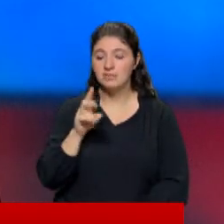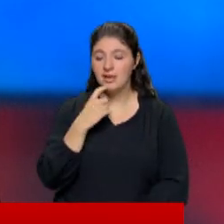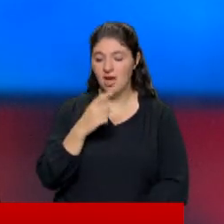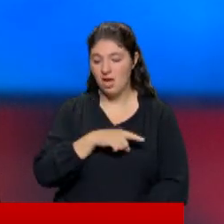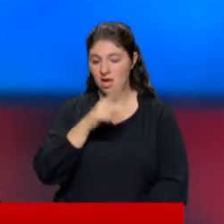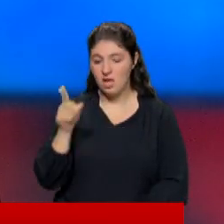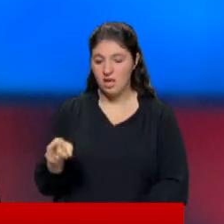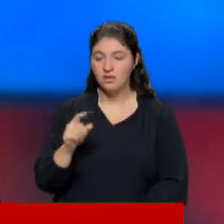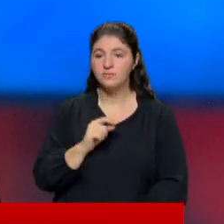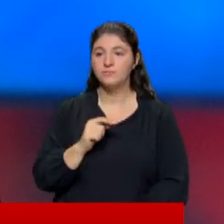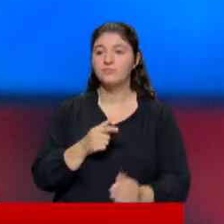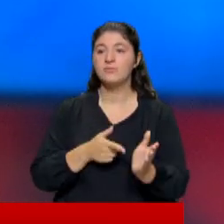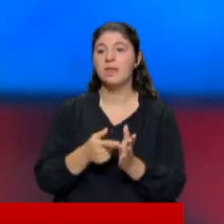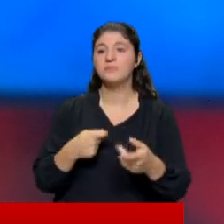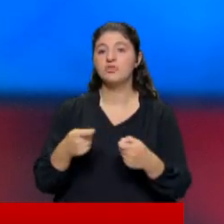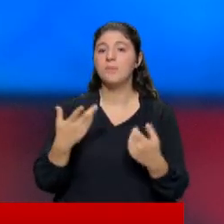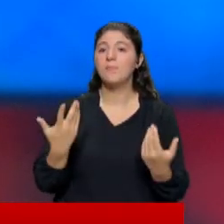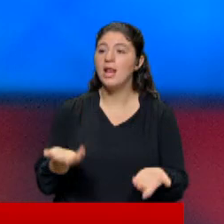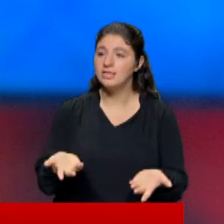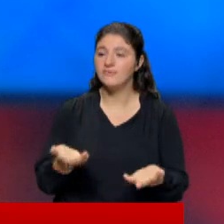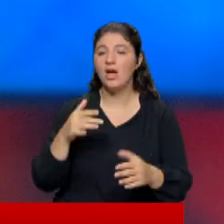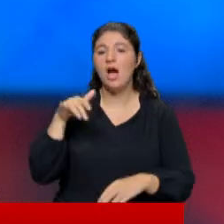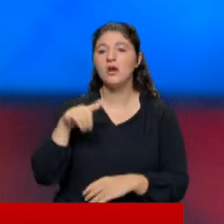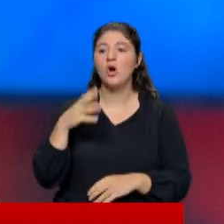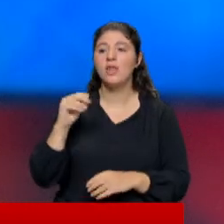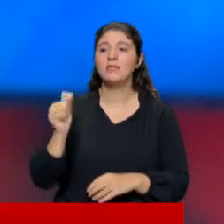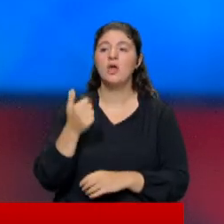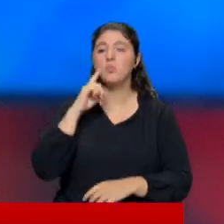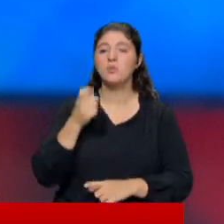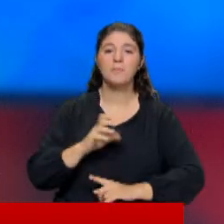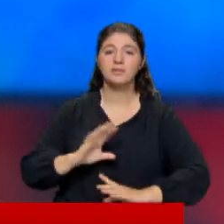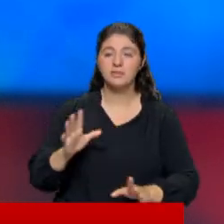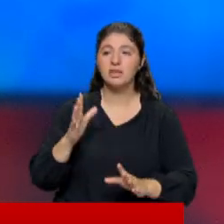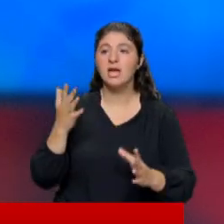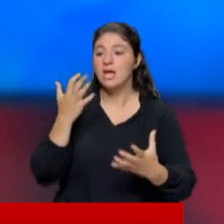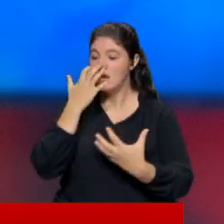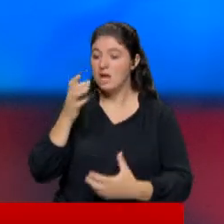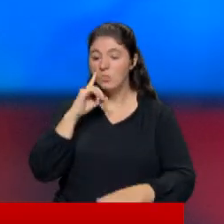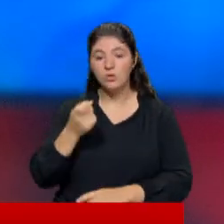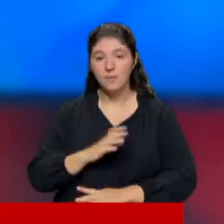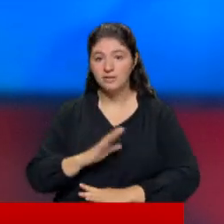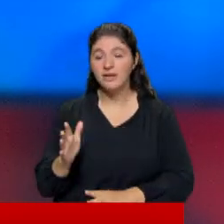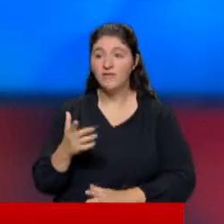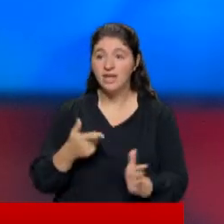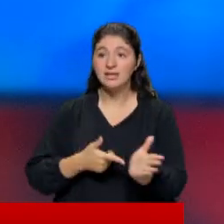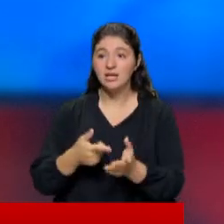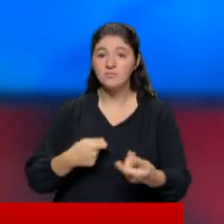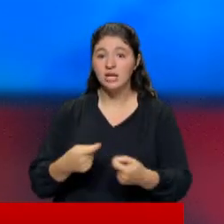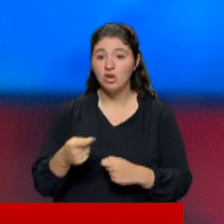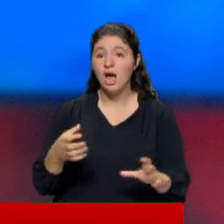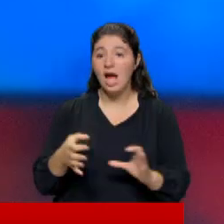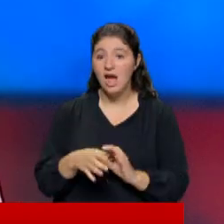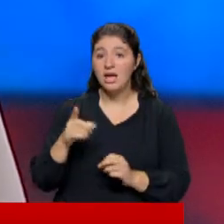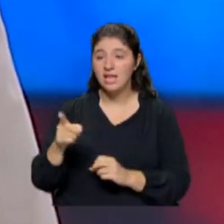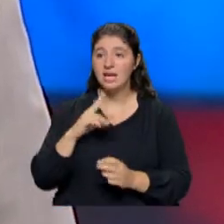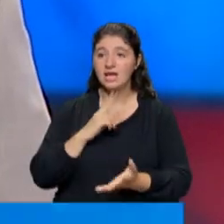yılda tarım sektörü maalesef hak ettiği değeri bulamadı, ilgiyi bulamadı ve tarım sektörüyle